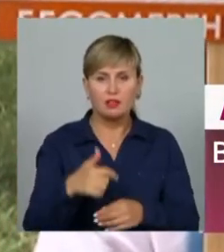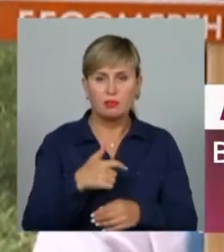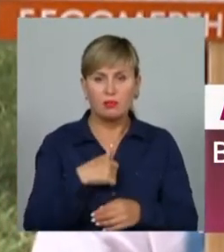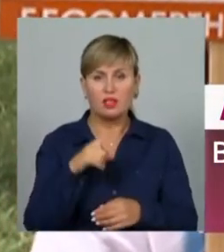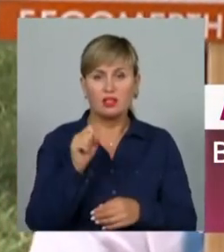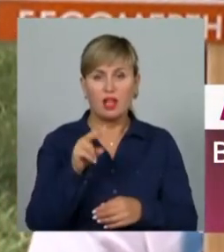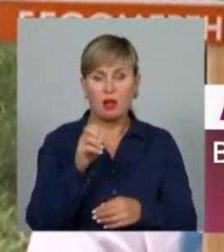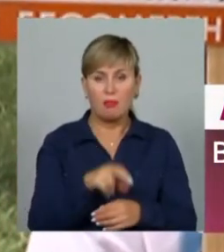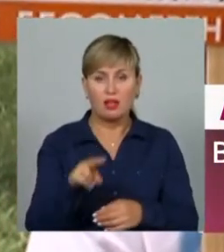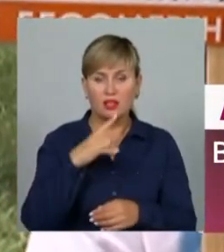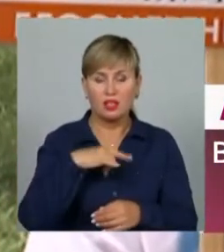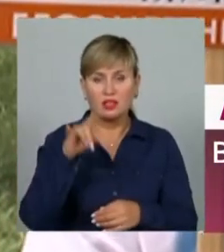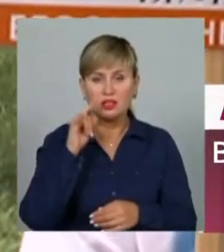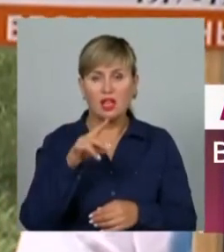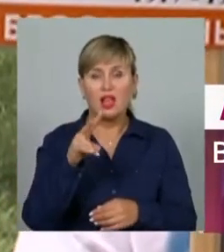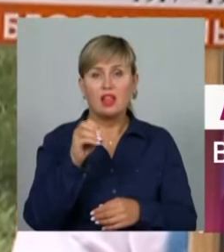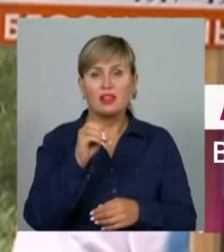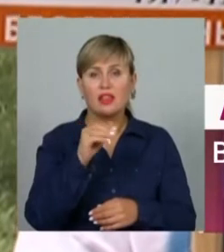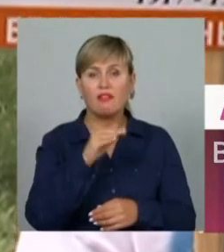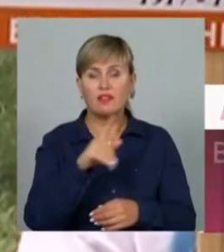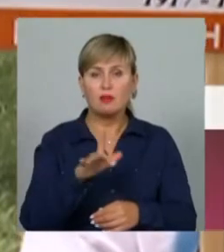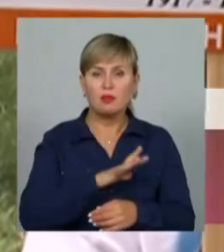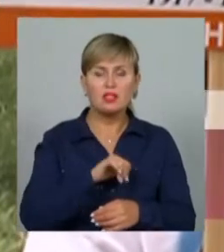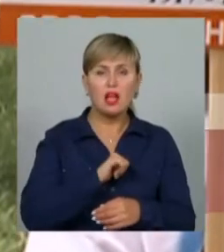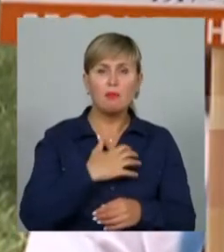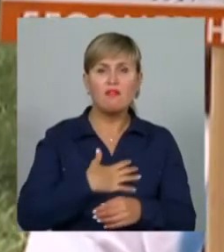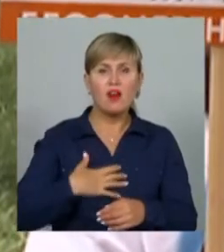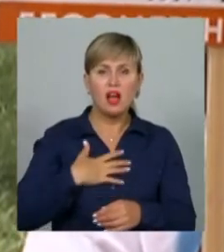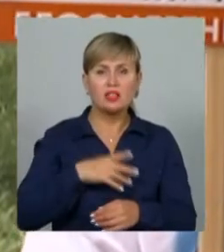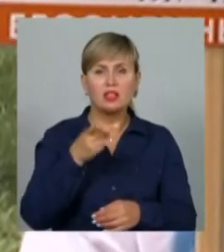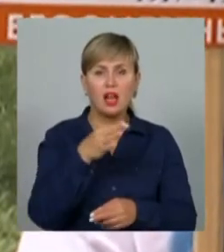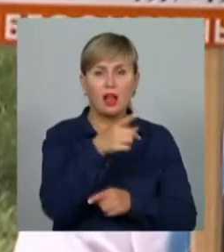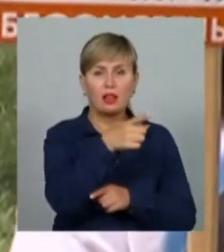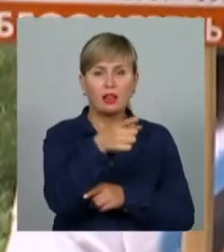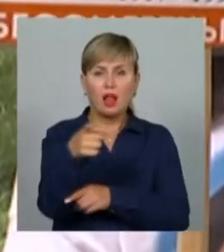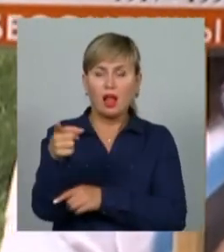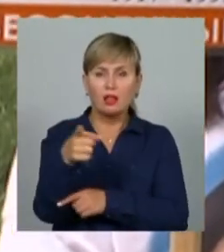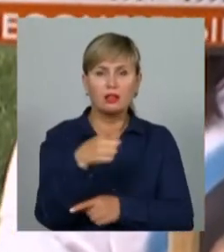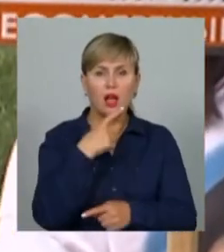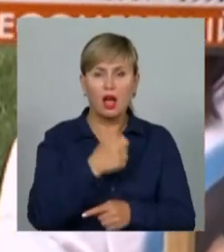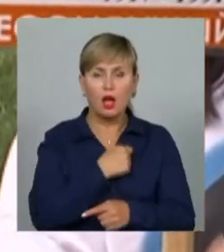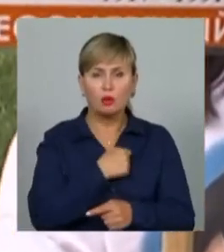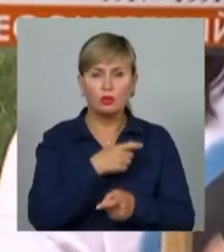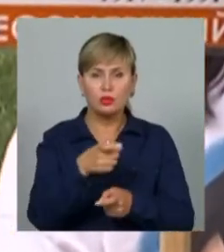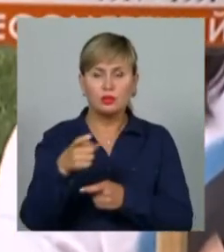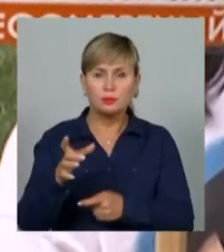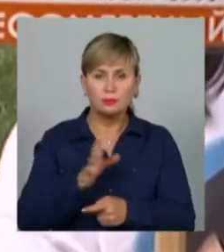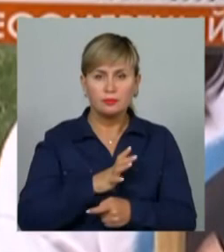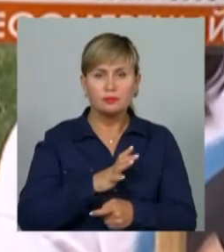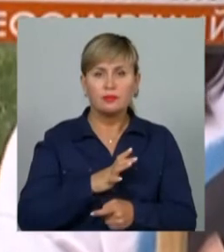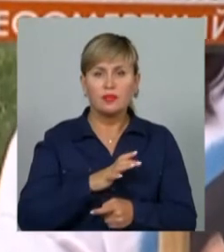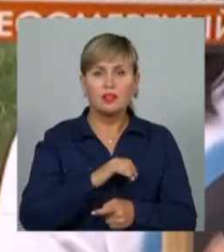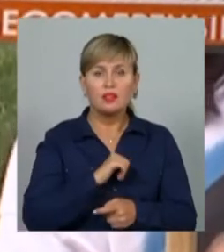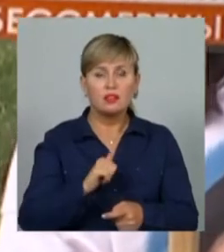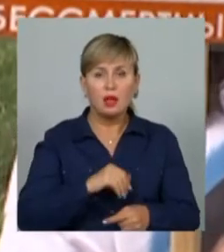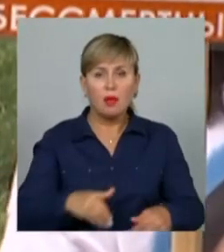Казахстана. Нефть была самым важным для танков, для орудий, для фронта. Они сами не